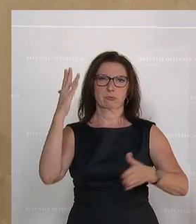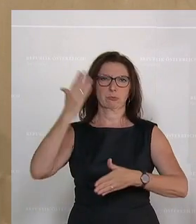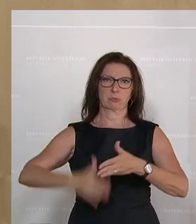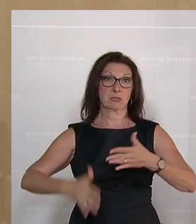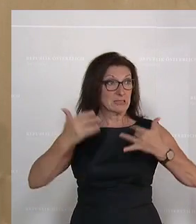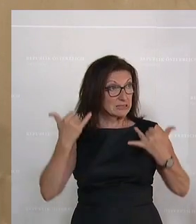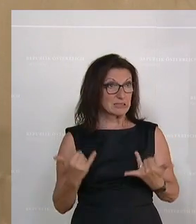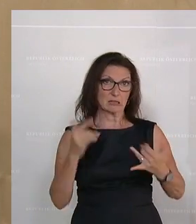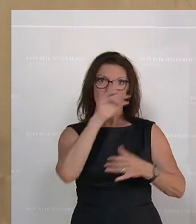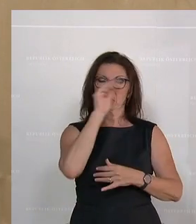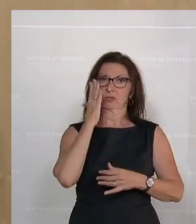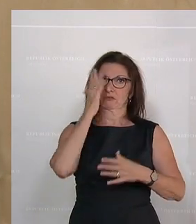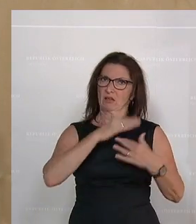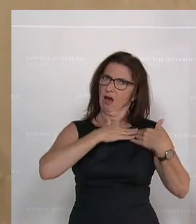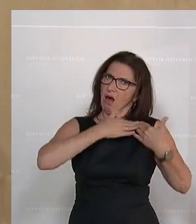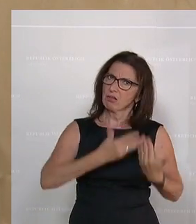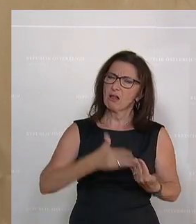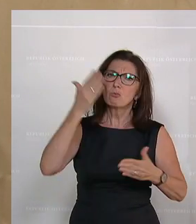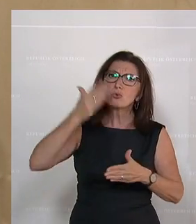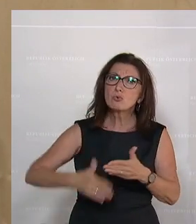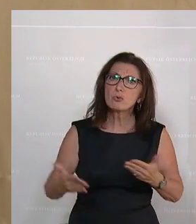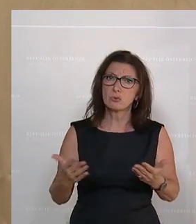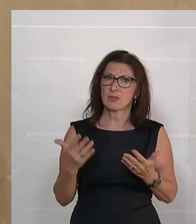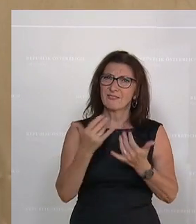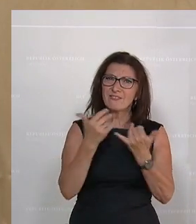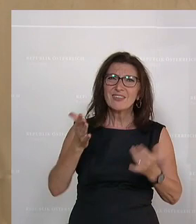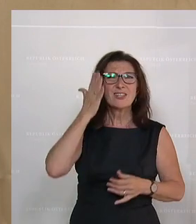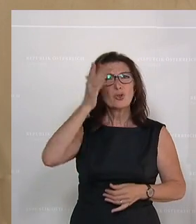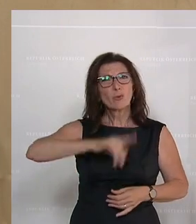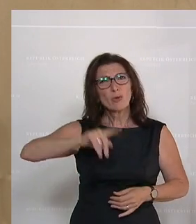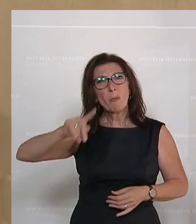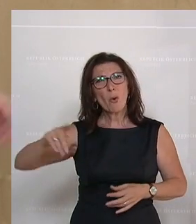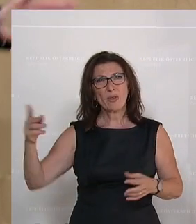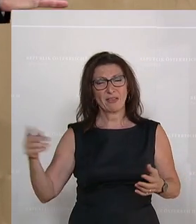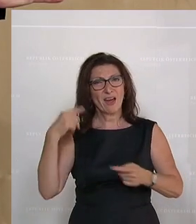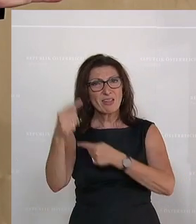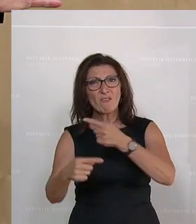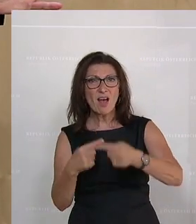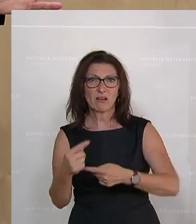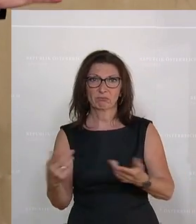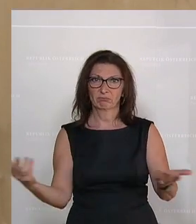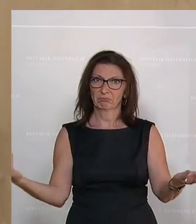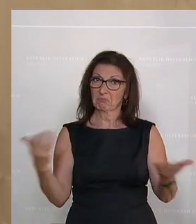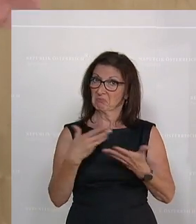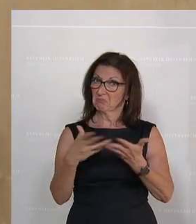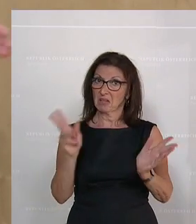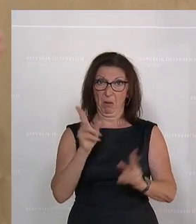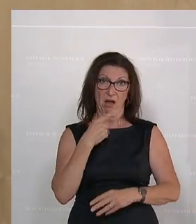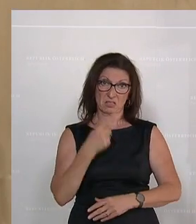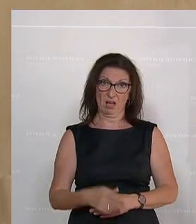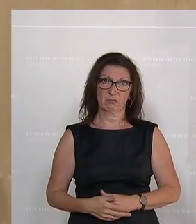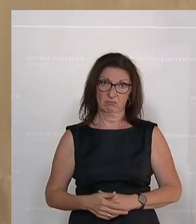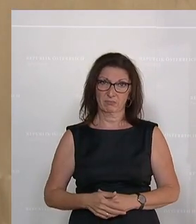unterstützen soll und abschließend wie sich die dinge in den nächsten monaten entwickeln kann niemand vorhersagen und das was aber die